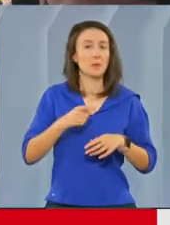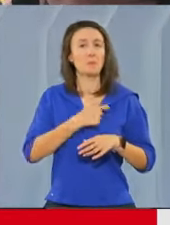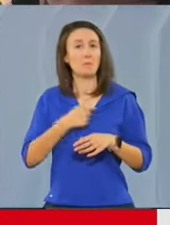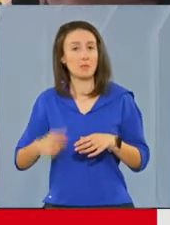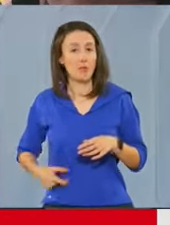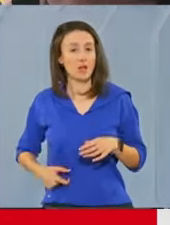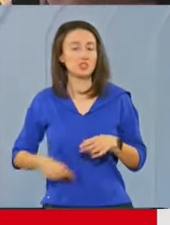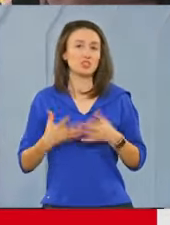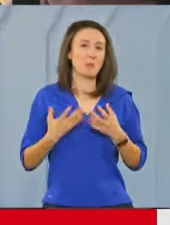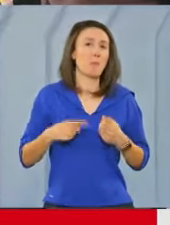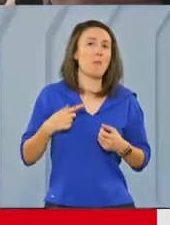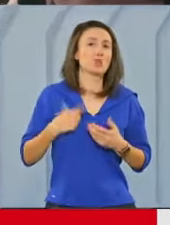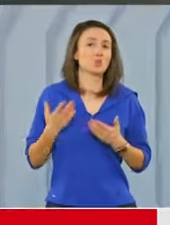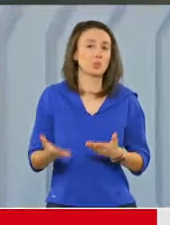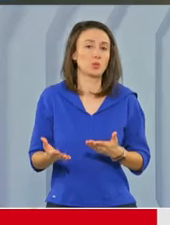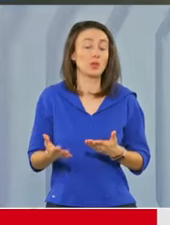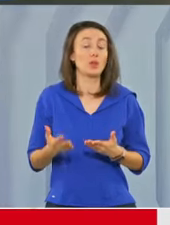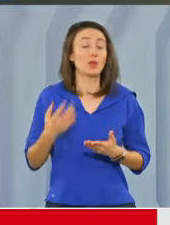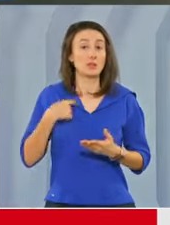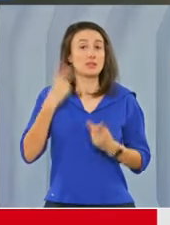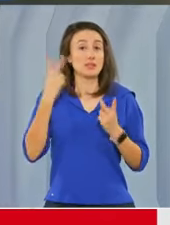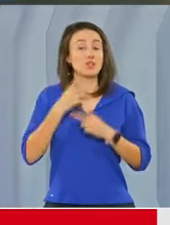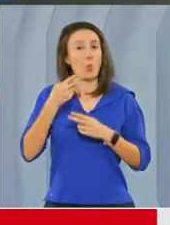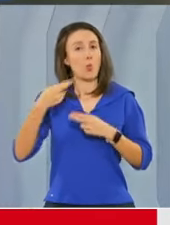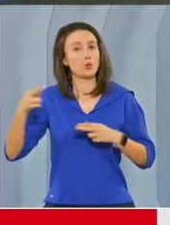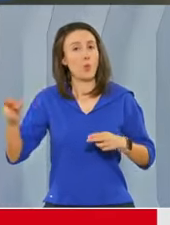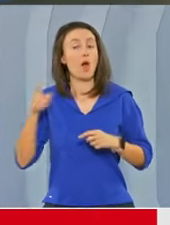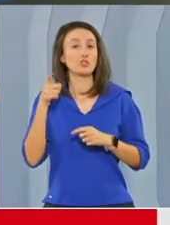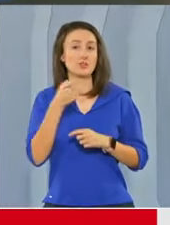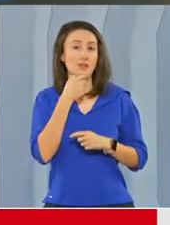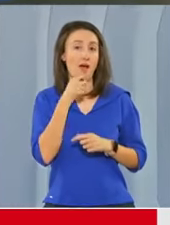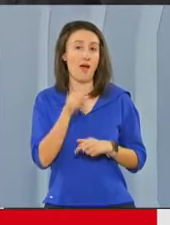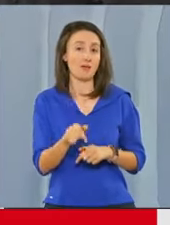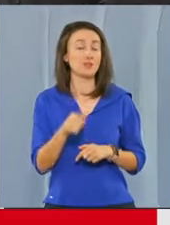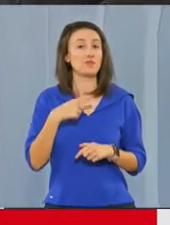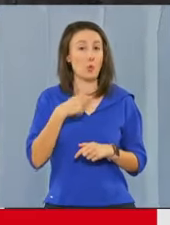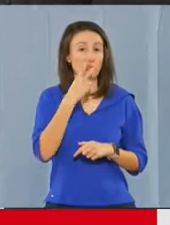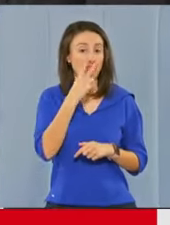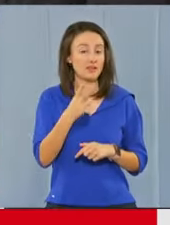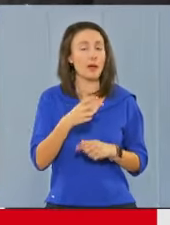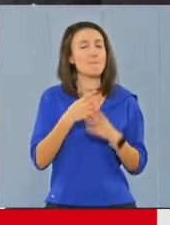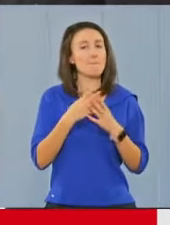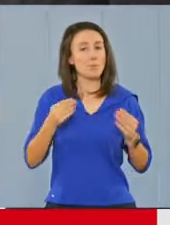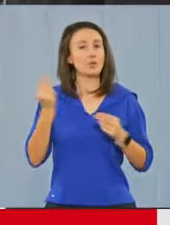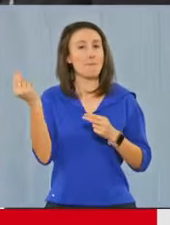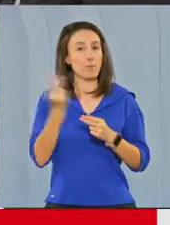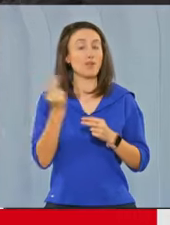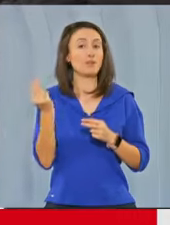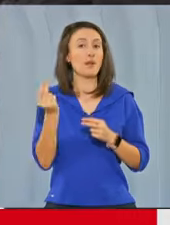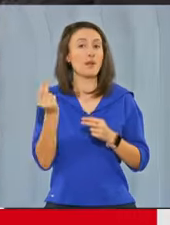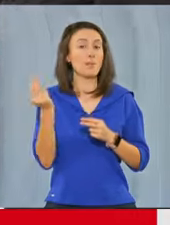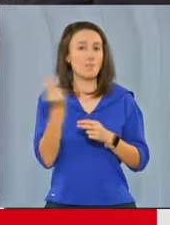primari, ce ori mai fi ei. Îți dai seama că în continuare în acest an vom vedea N proiecte și planuri